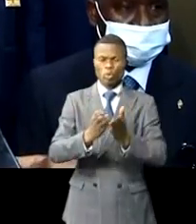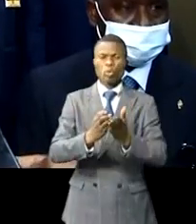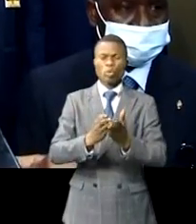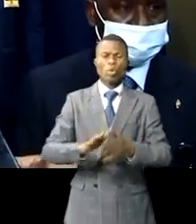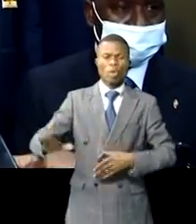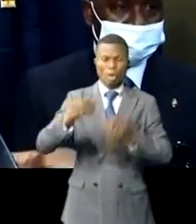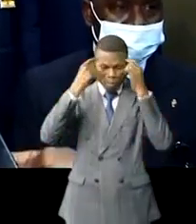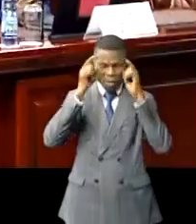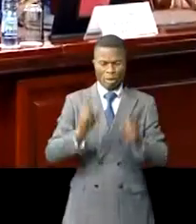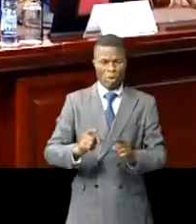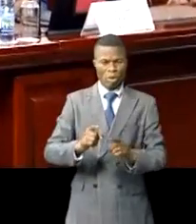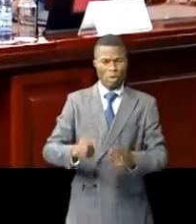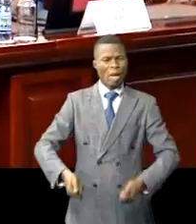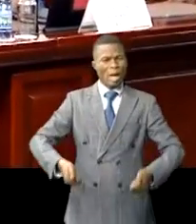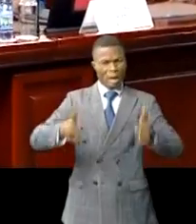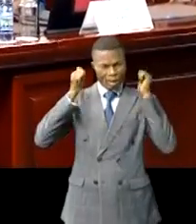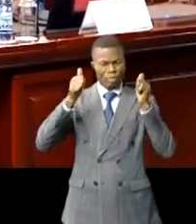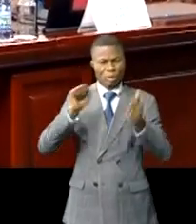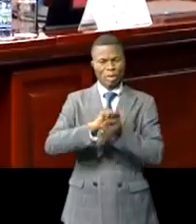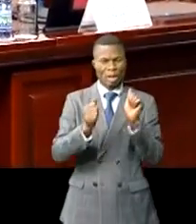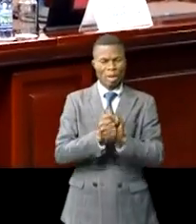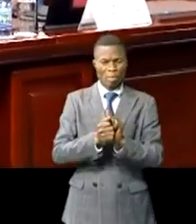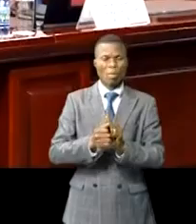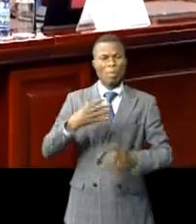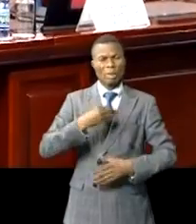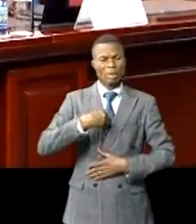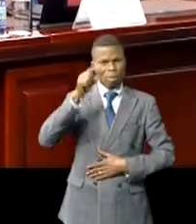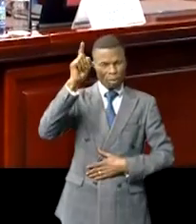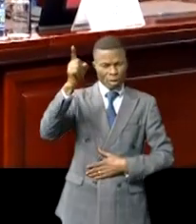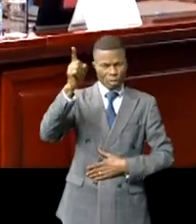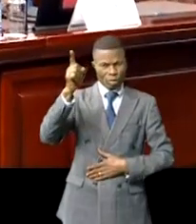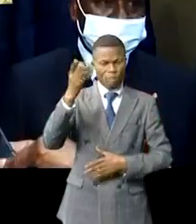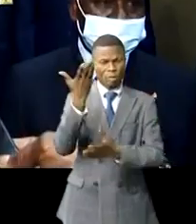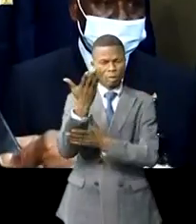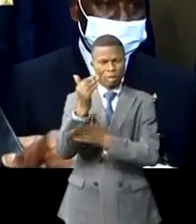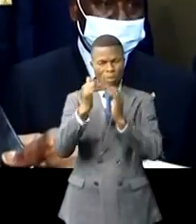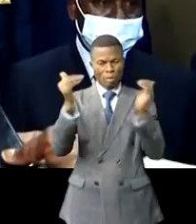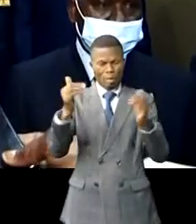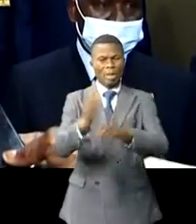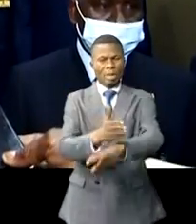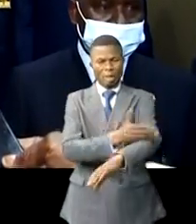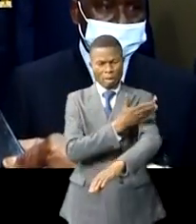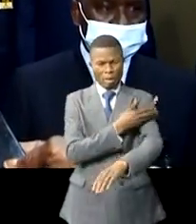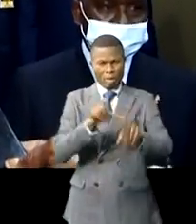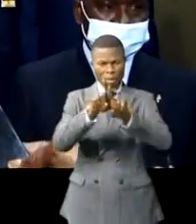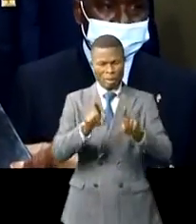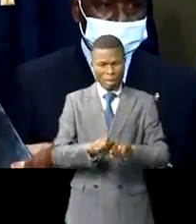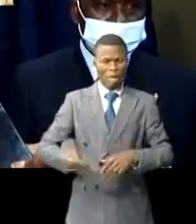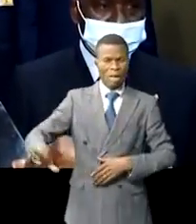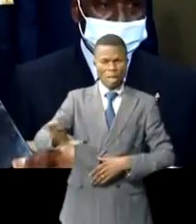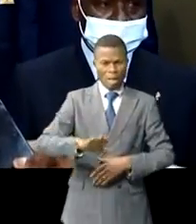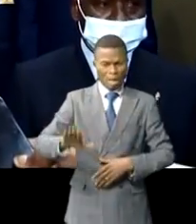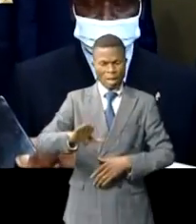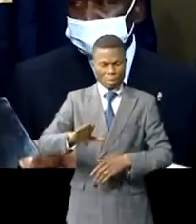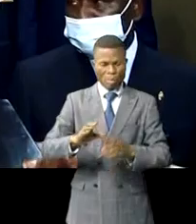à s'imposer à l'international et montrer leur volonté d'aller de l'avant comme pays en voie